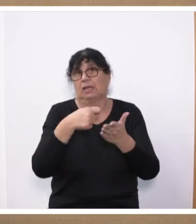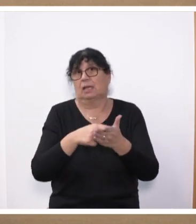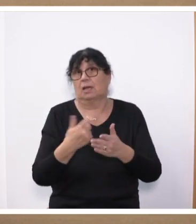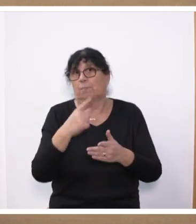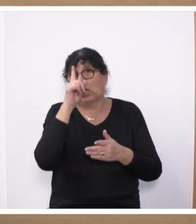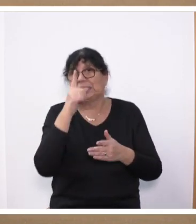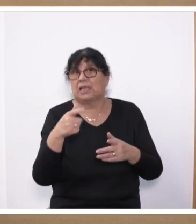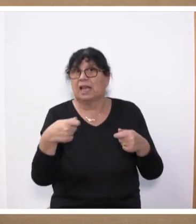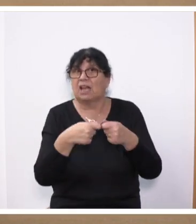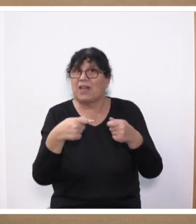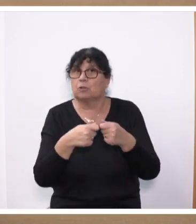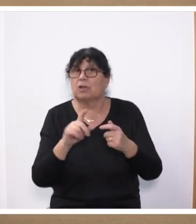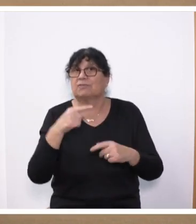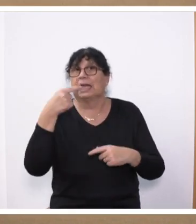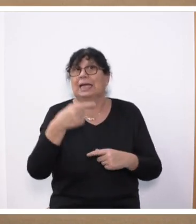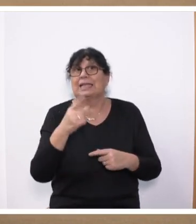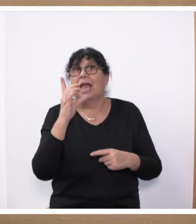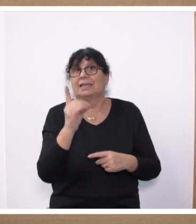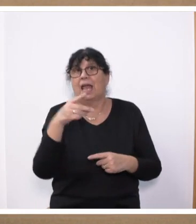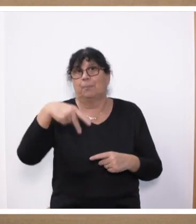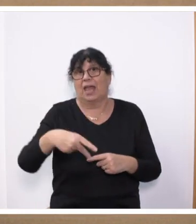Polizeigewerkschaft an der Saar und das ist die GdP.